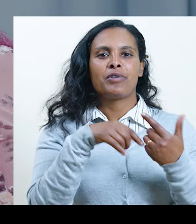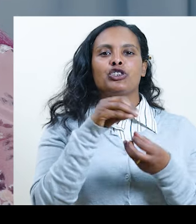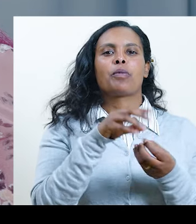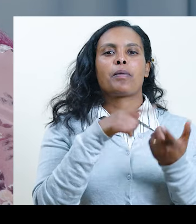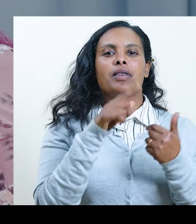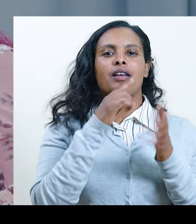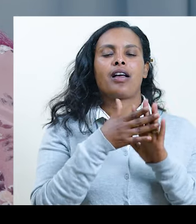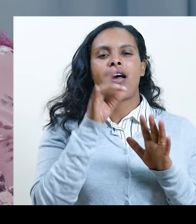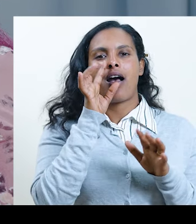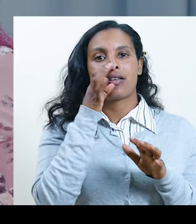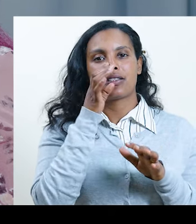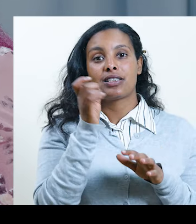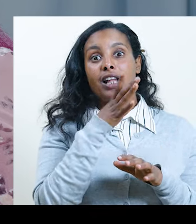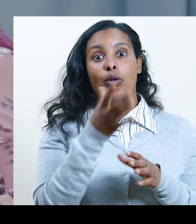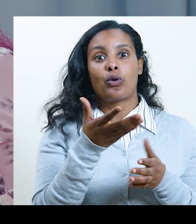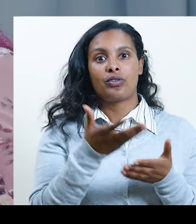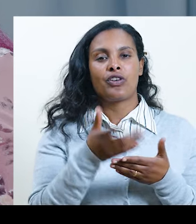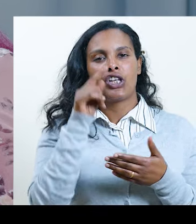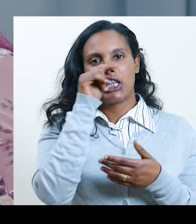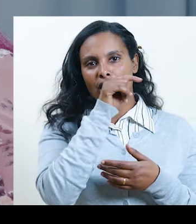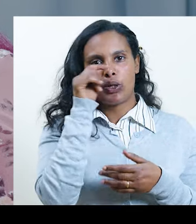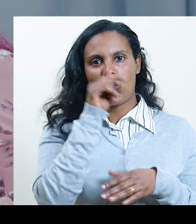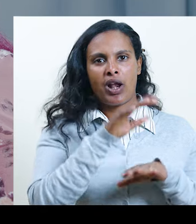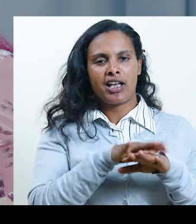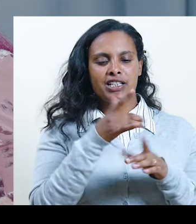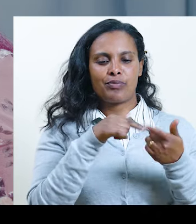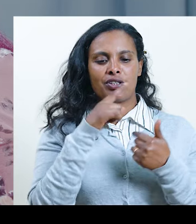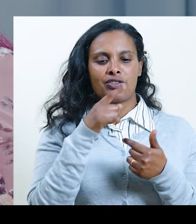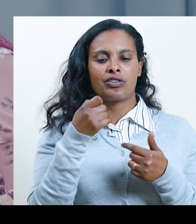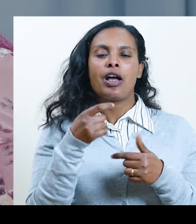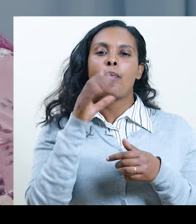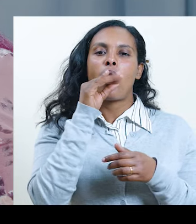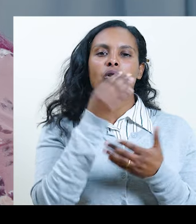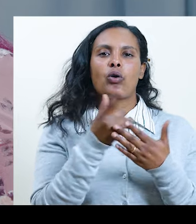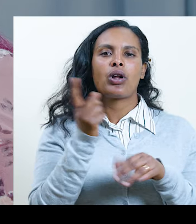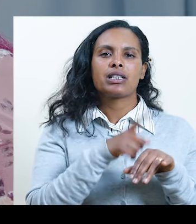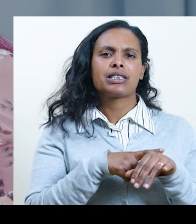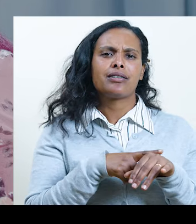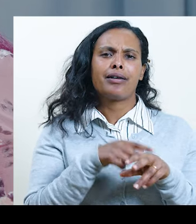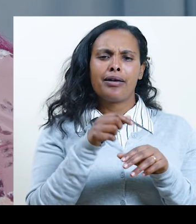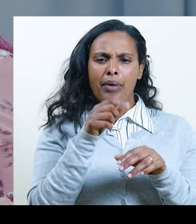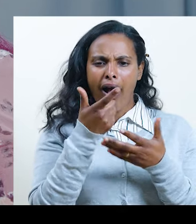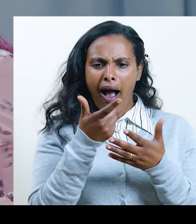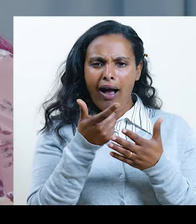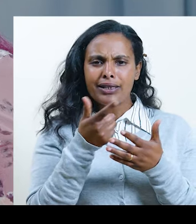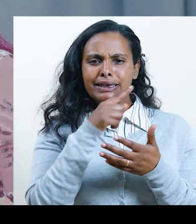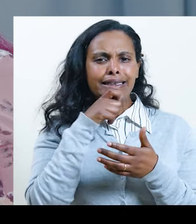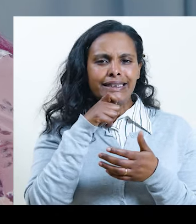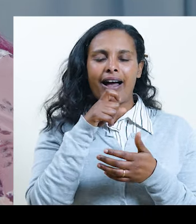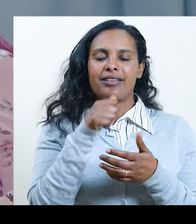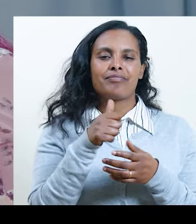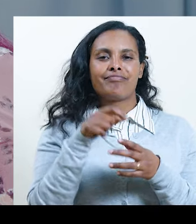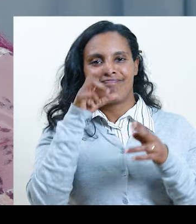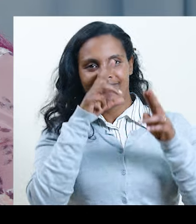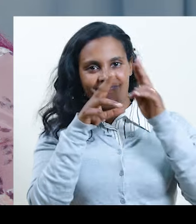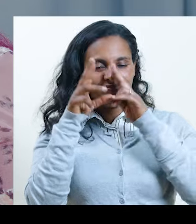ሆነኝና አሰልቺም እንዳይሆን ቲክቶክ ላይ ስትመጪ የማወራው ነገር ሁሌም ሲሪየስ ሆኖ ሰዎች